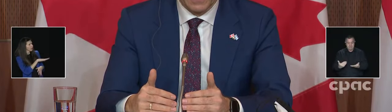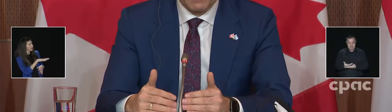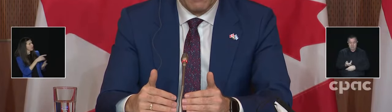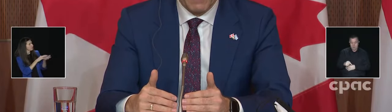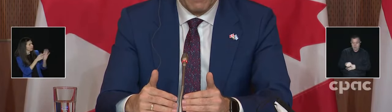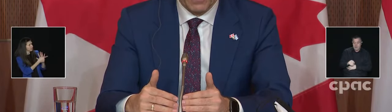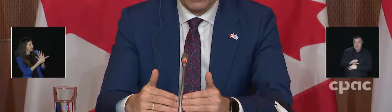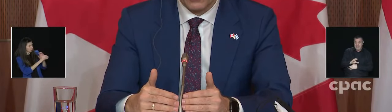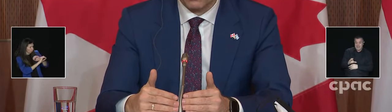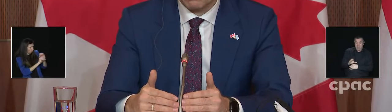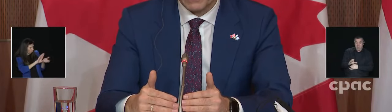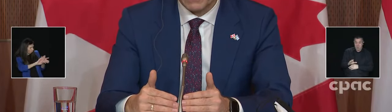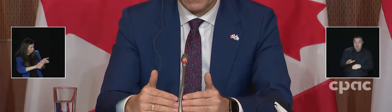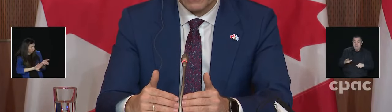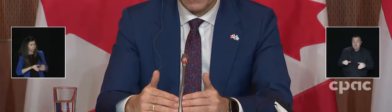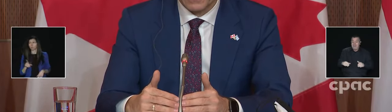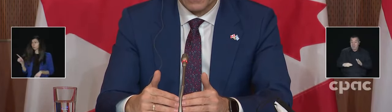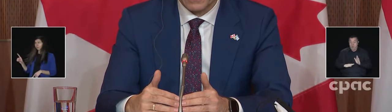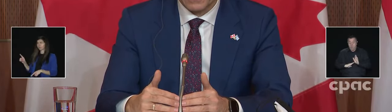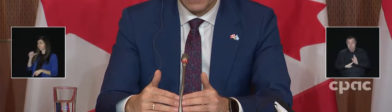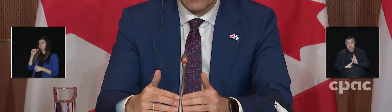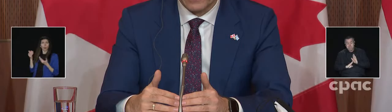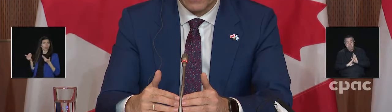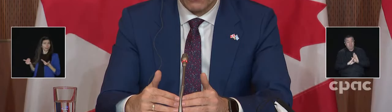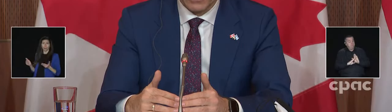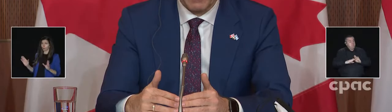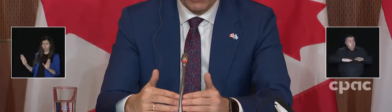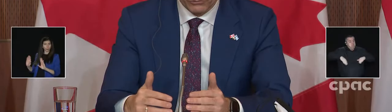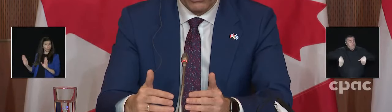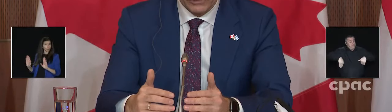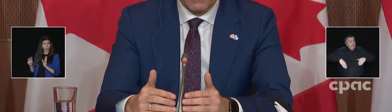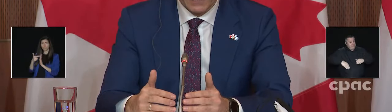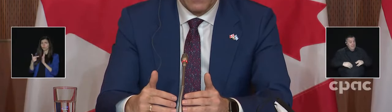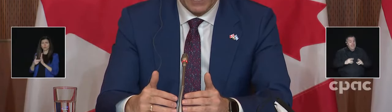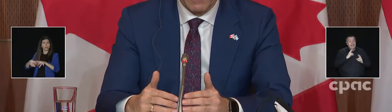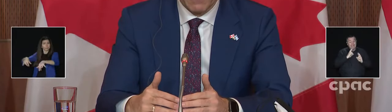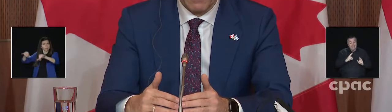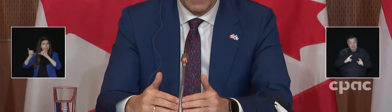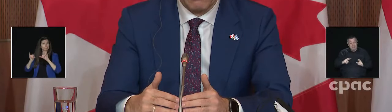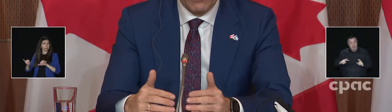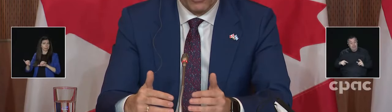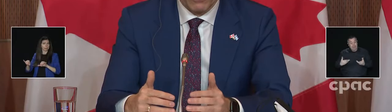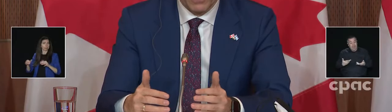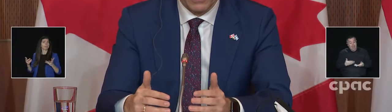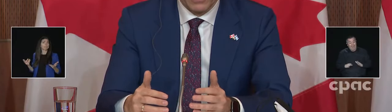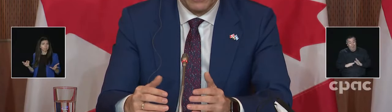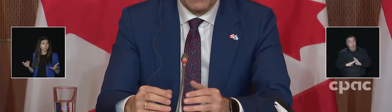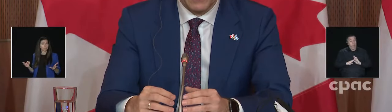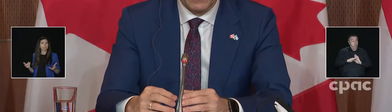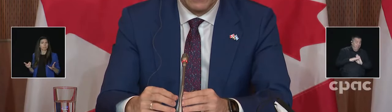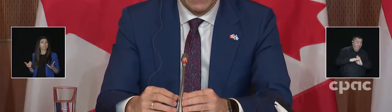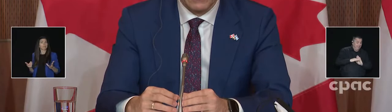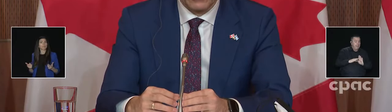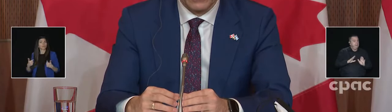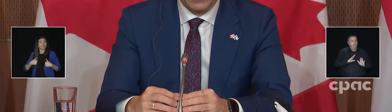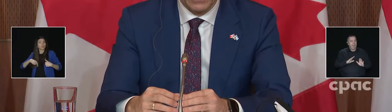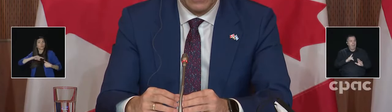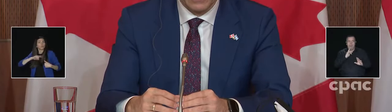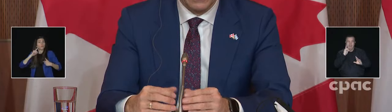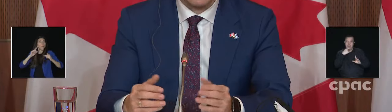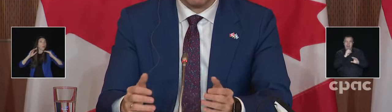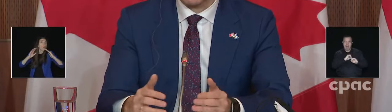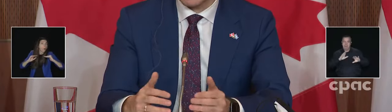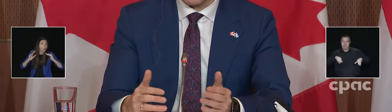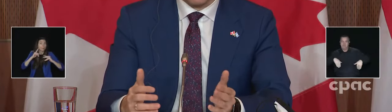Canada, même pas encore au pic des infections. On l'espère tous que ça va arriver rapidement, mais on n'a pas encore d'évidence claire que c'est le